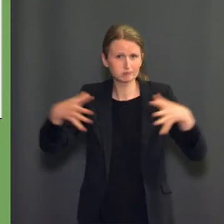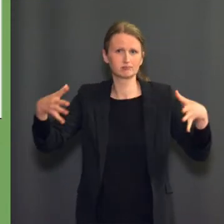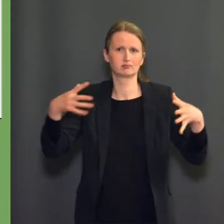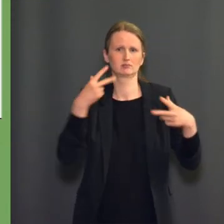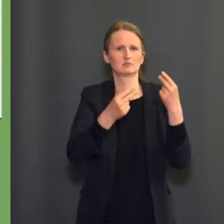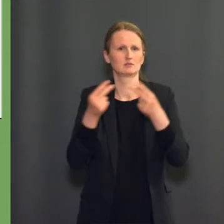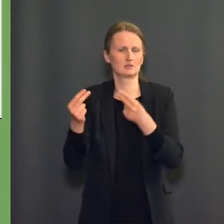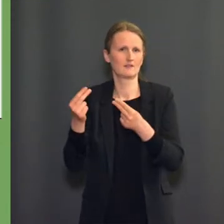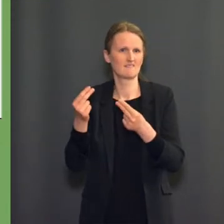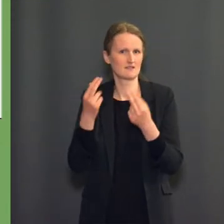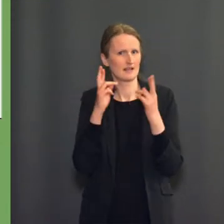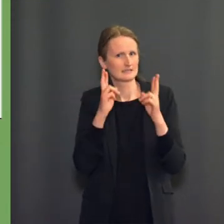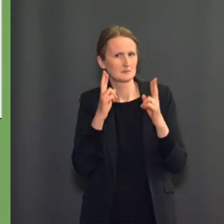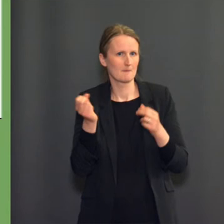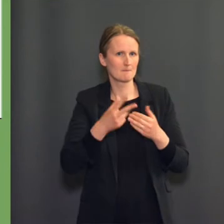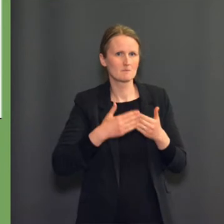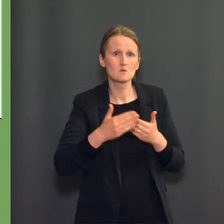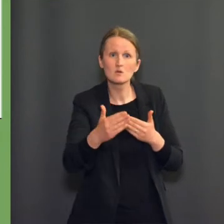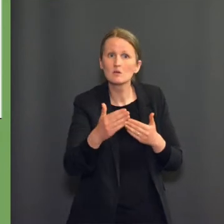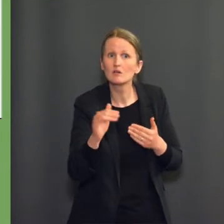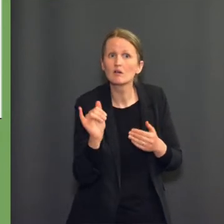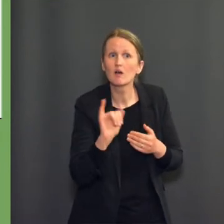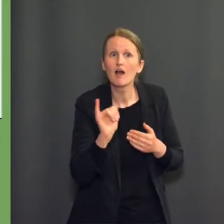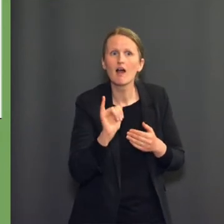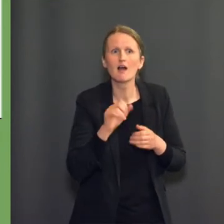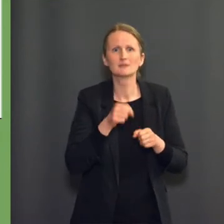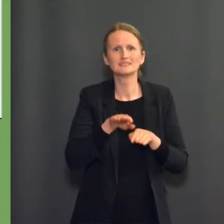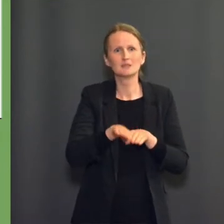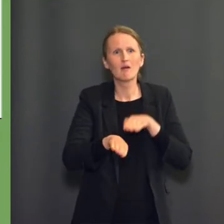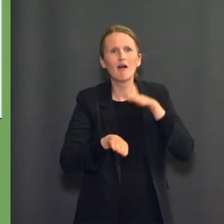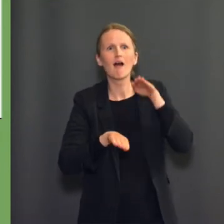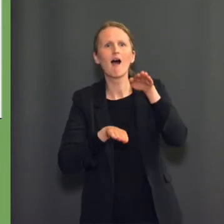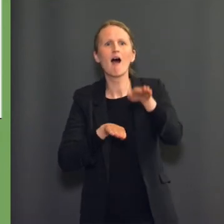une étape supplémentaire vers le retour à la vie normale.